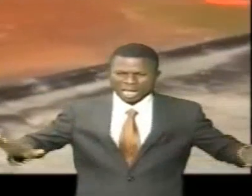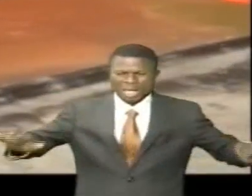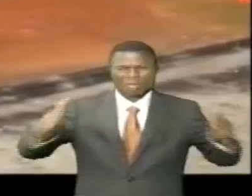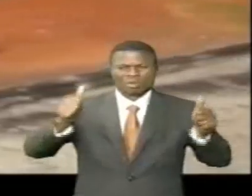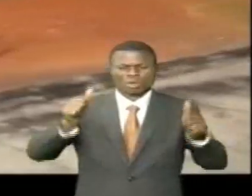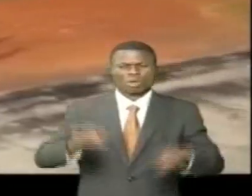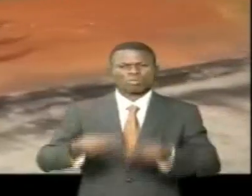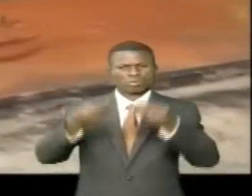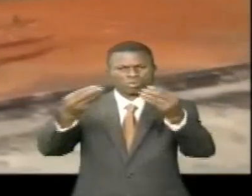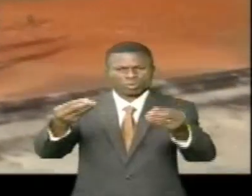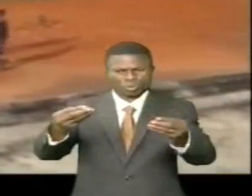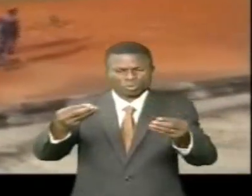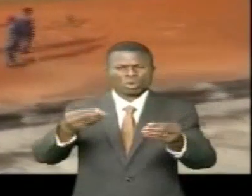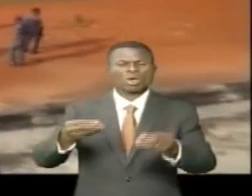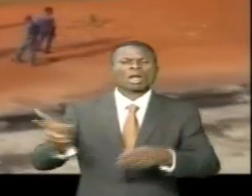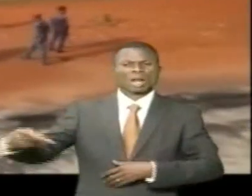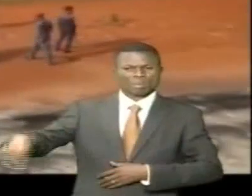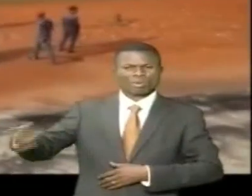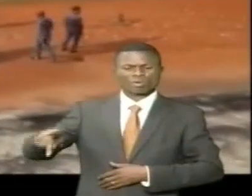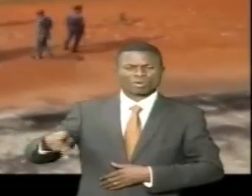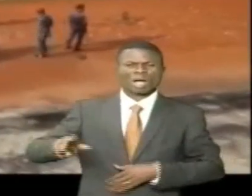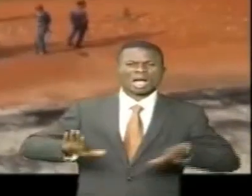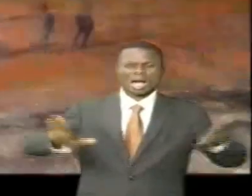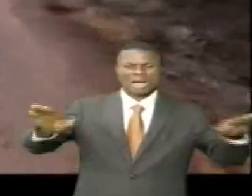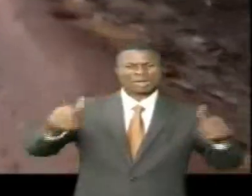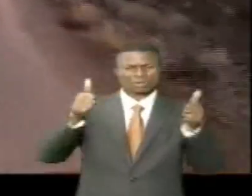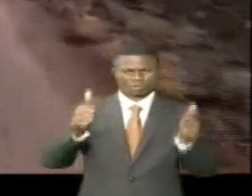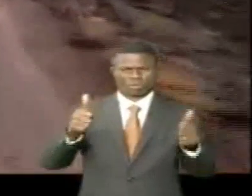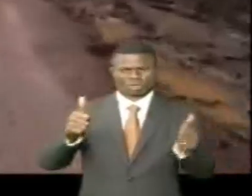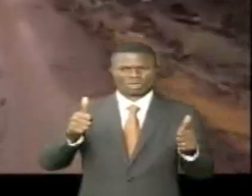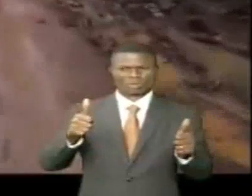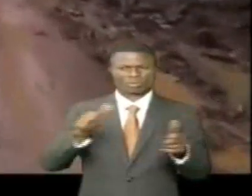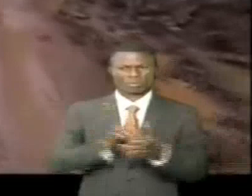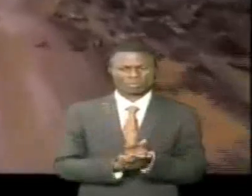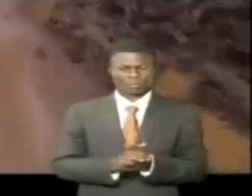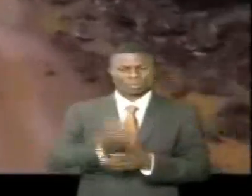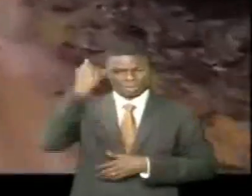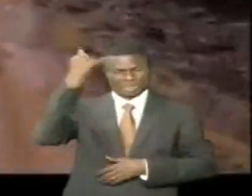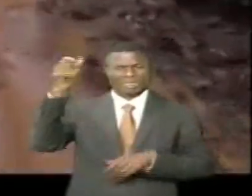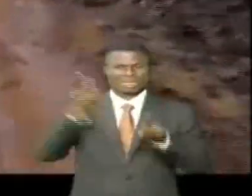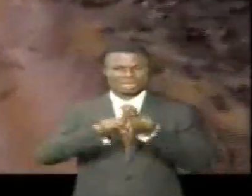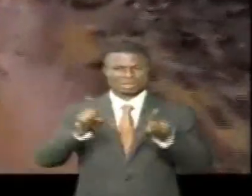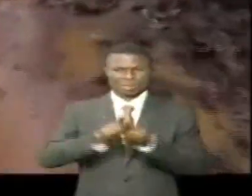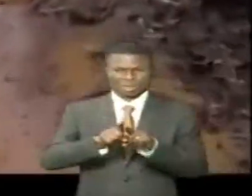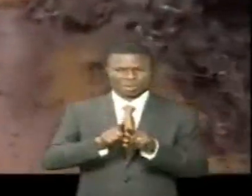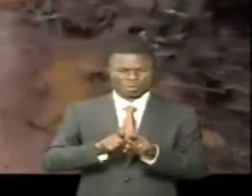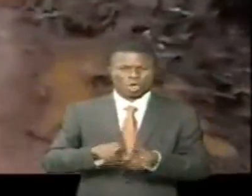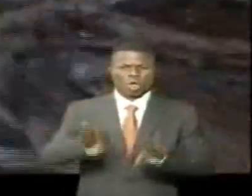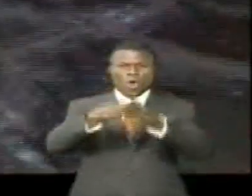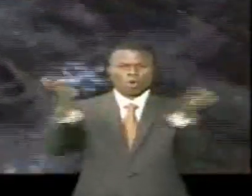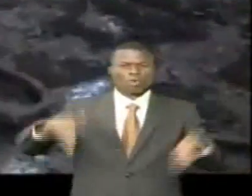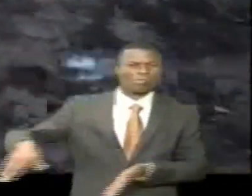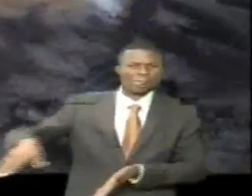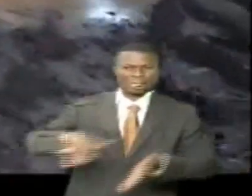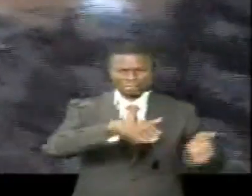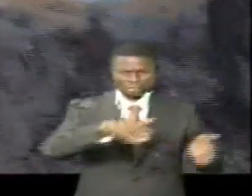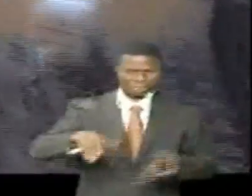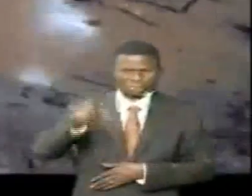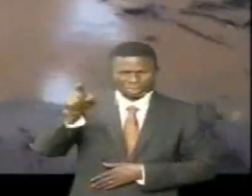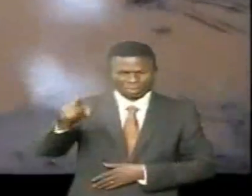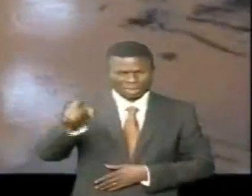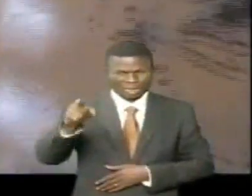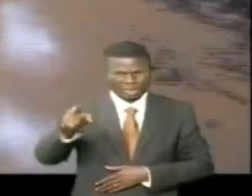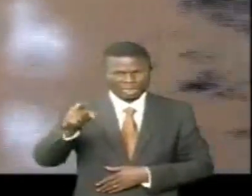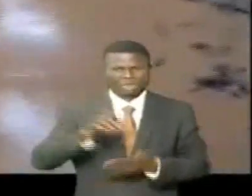doter son entité d'un aéroport moderne. La même politique de désengorger de Haute-Tuilé touche la quasi-totalité